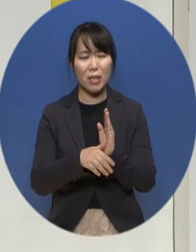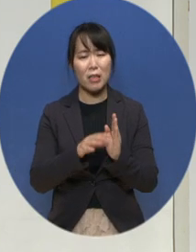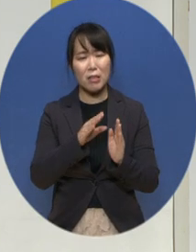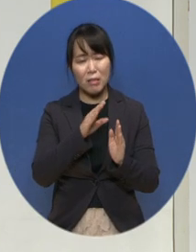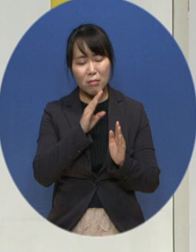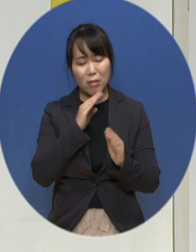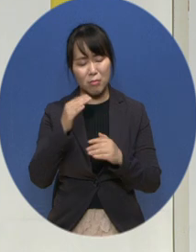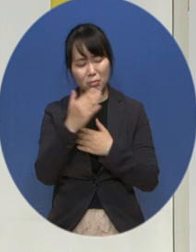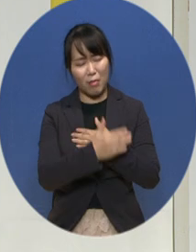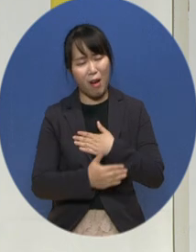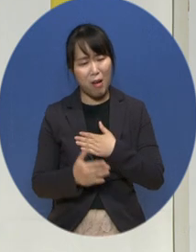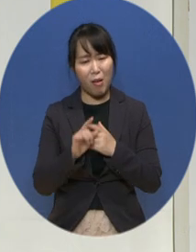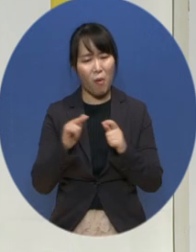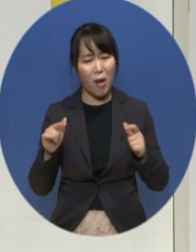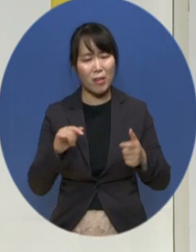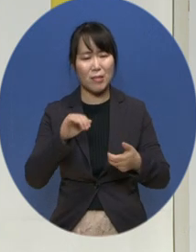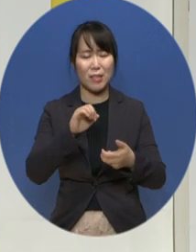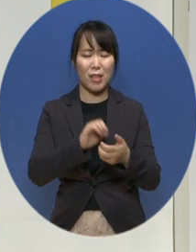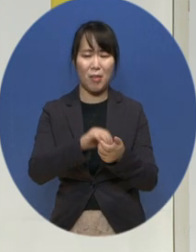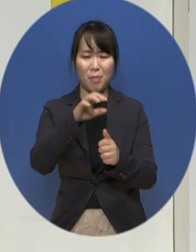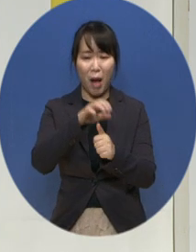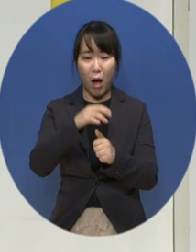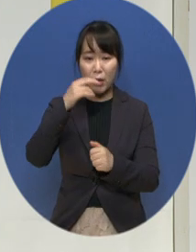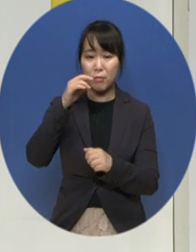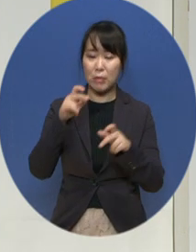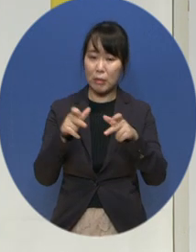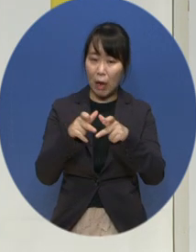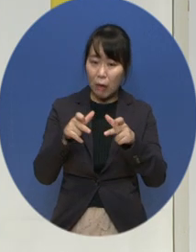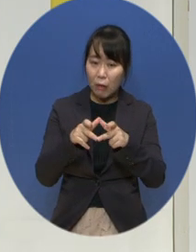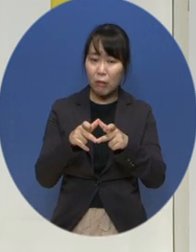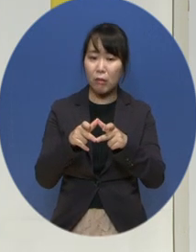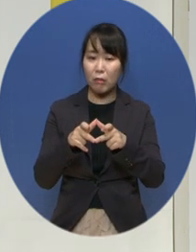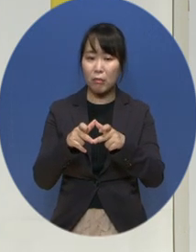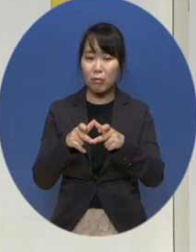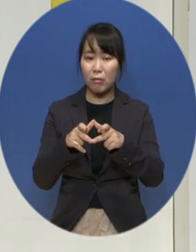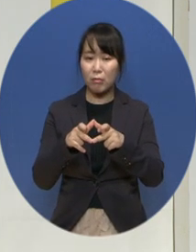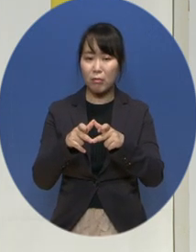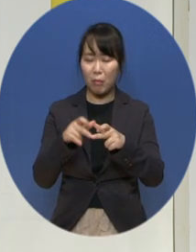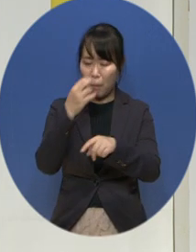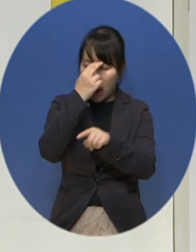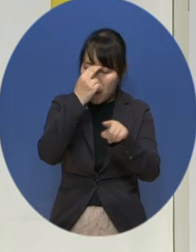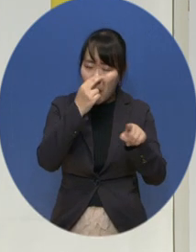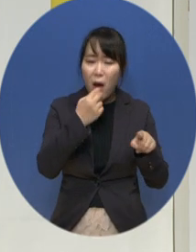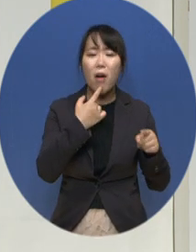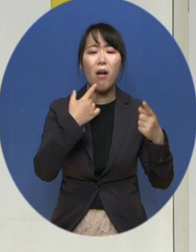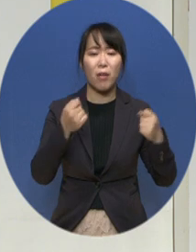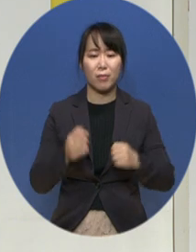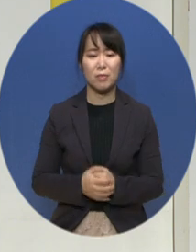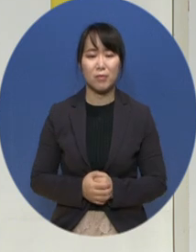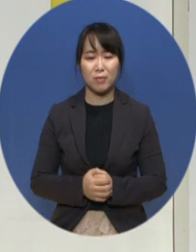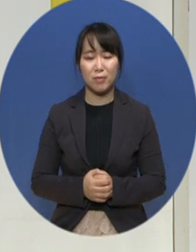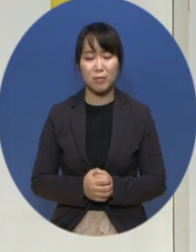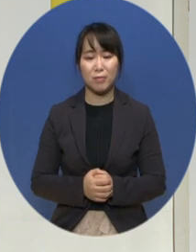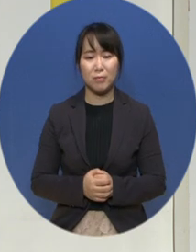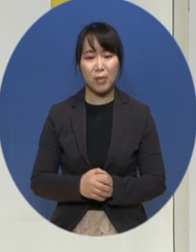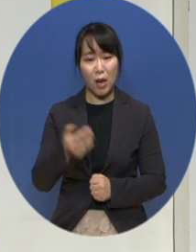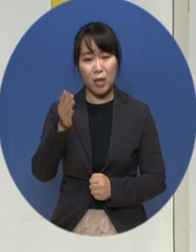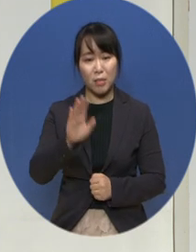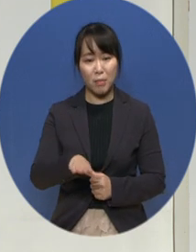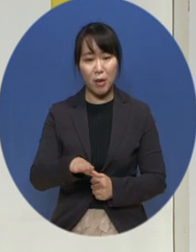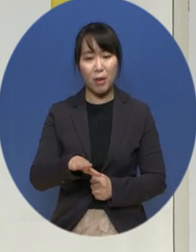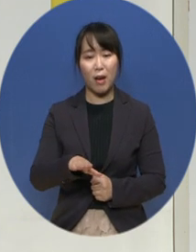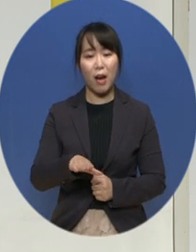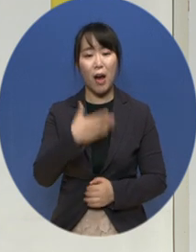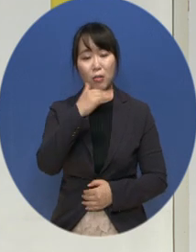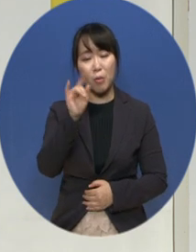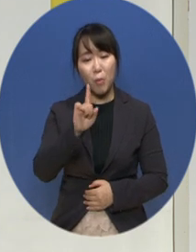제약이 어 장애의 무리인 것은 틀림없죠 네 그러면 이제 무 그걸 뭐 할 수 있는건 제